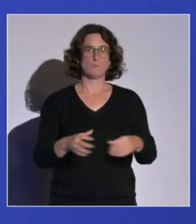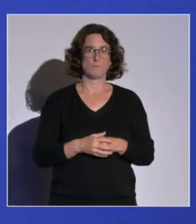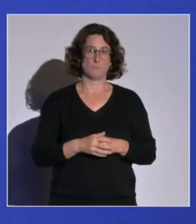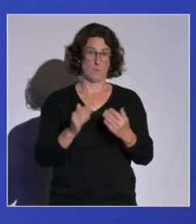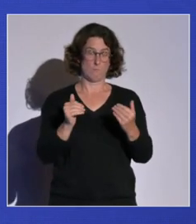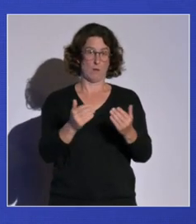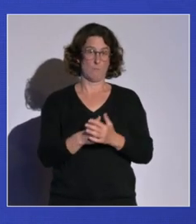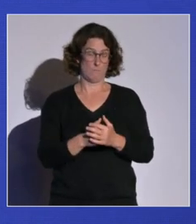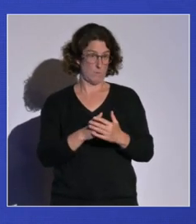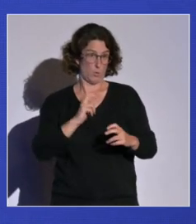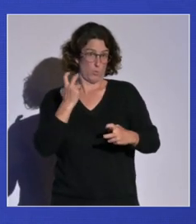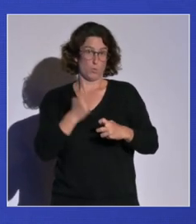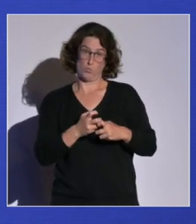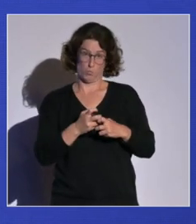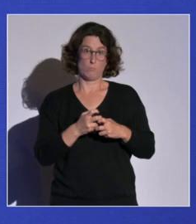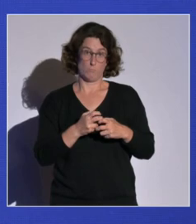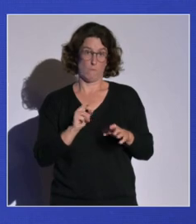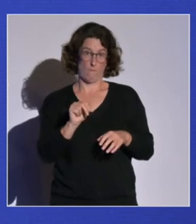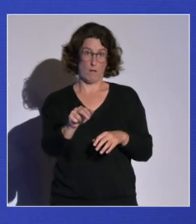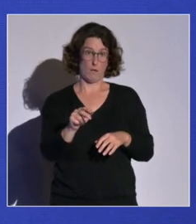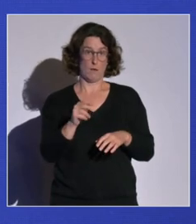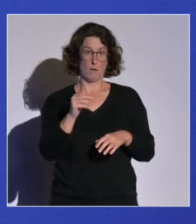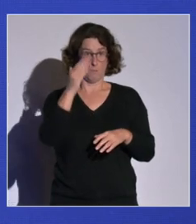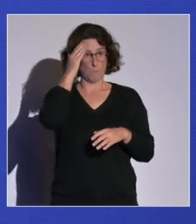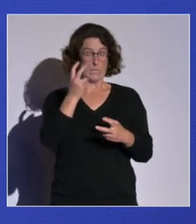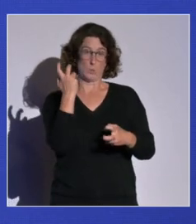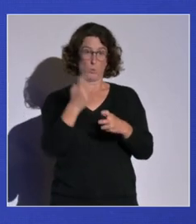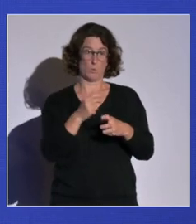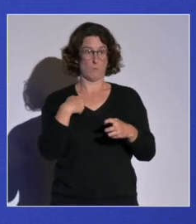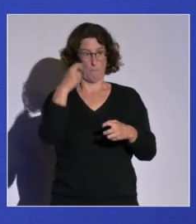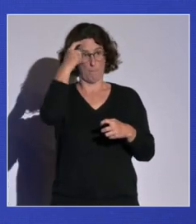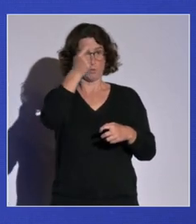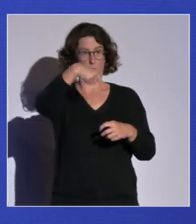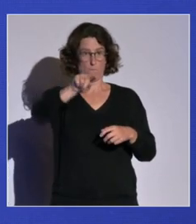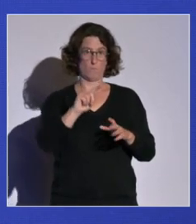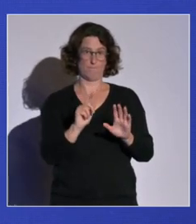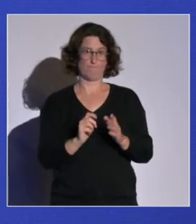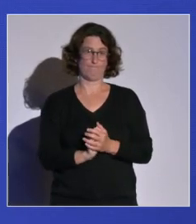ça sera dur, si c'est dur, je penserai à vous. Et ça va être précieux. Merci beaucoup.